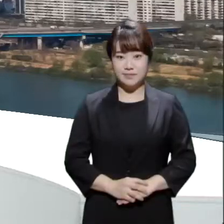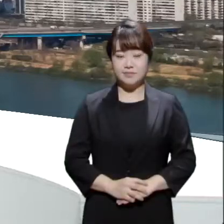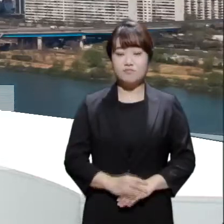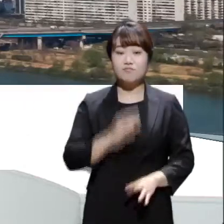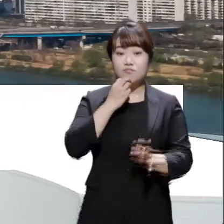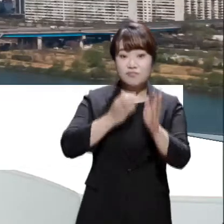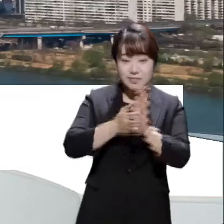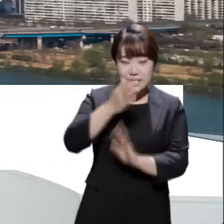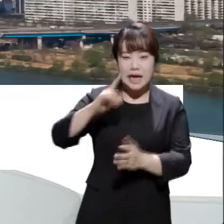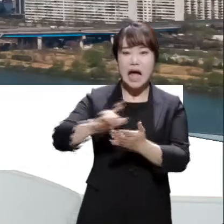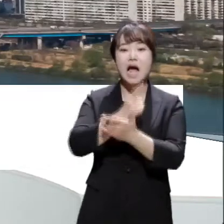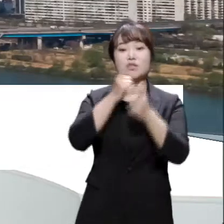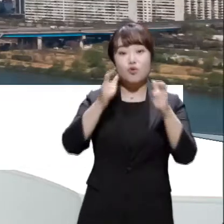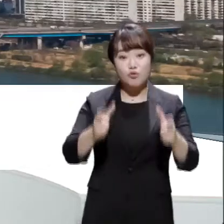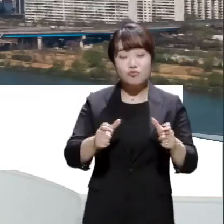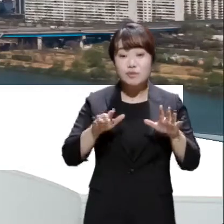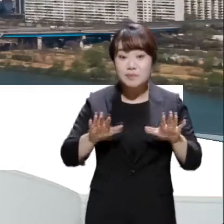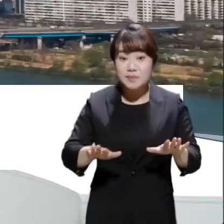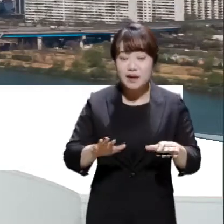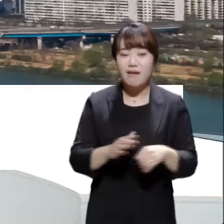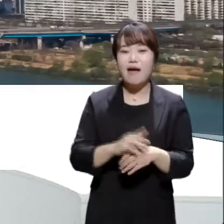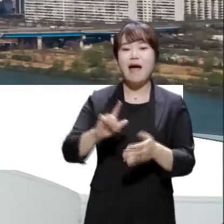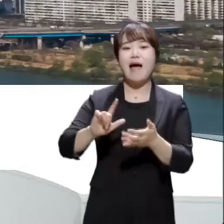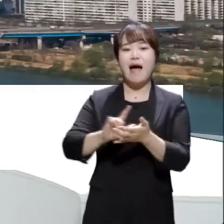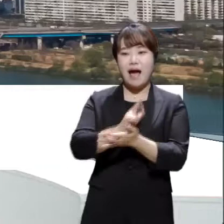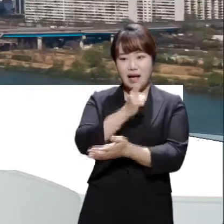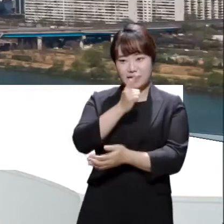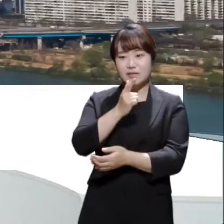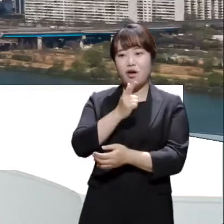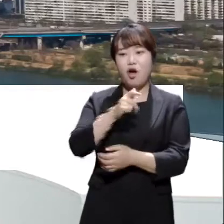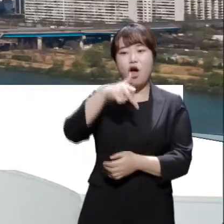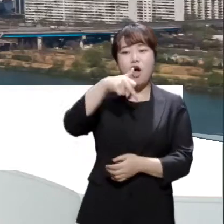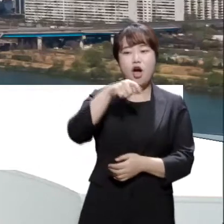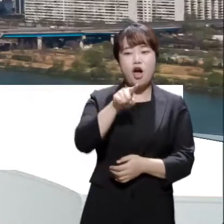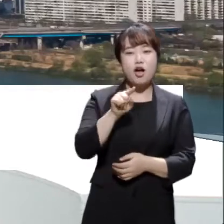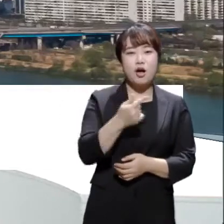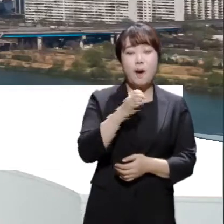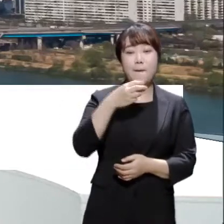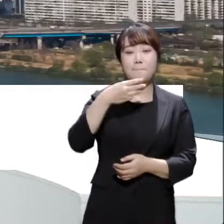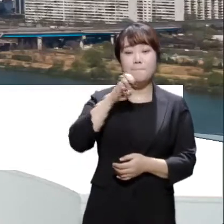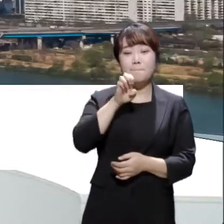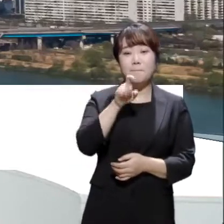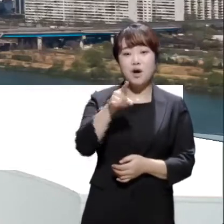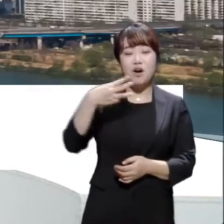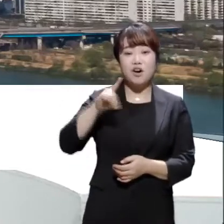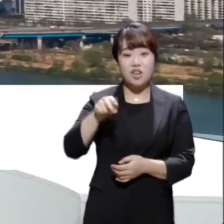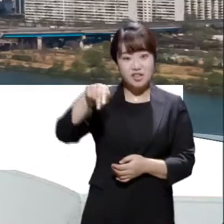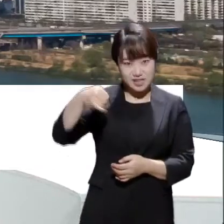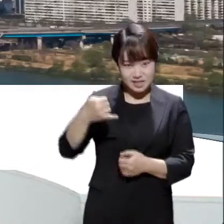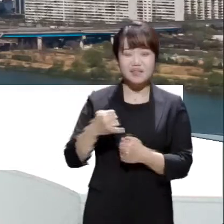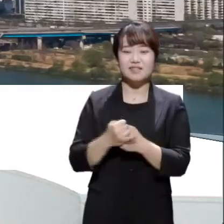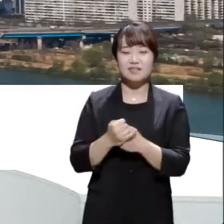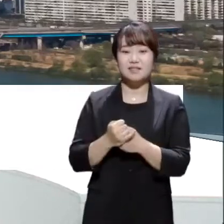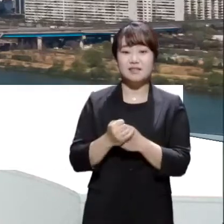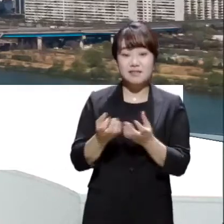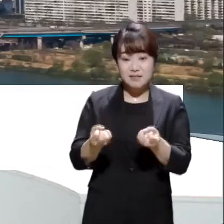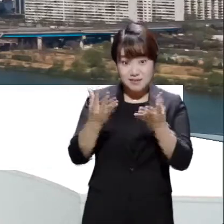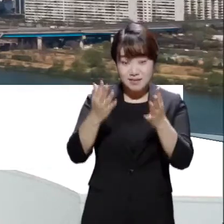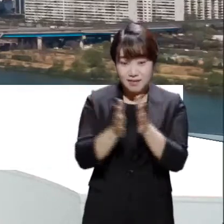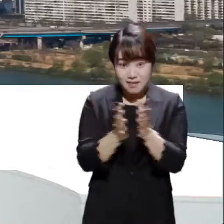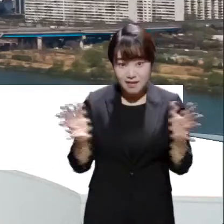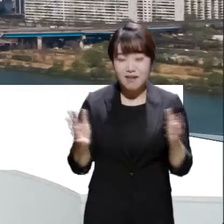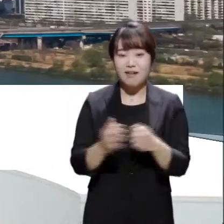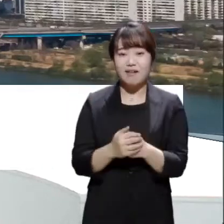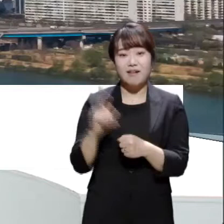네, 서울 강서구에서는 이번 한주 강서동행 컨퍼런스가 열렸습니다. 이 온전히 지역에서 활동하고 있는